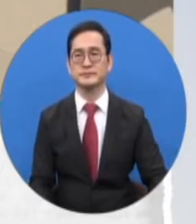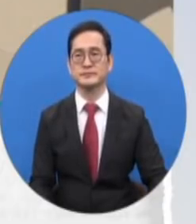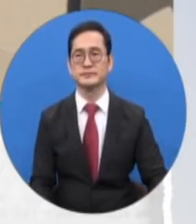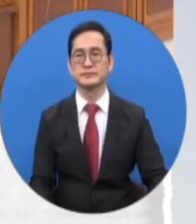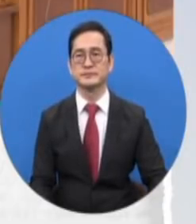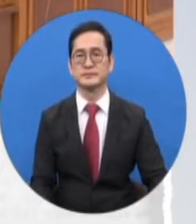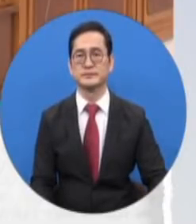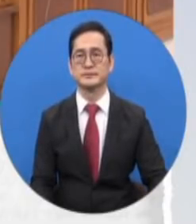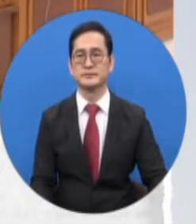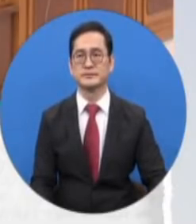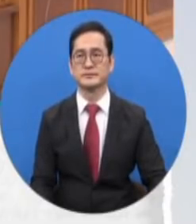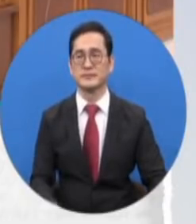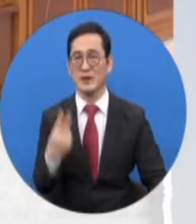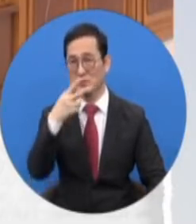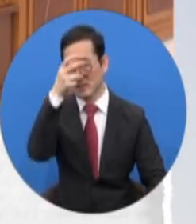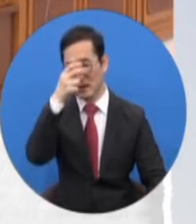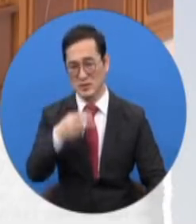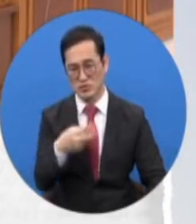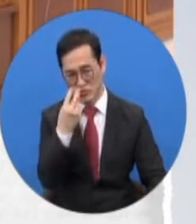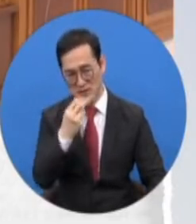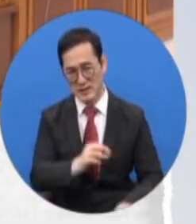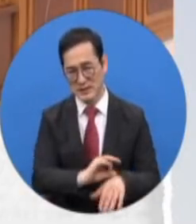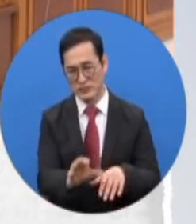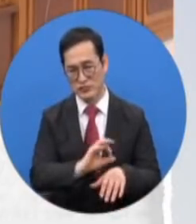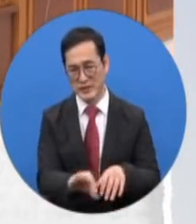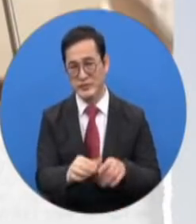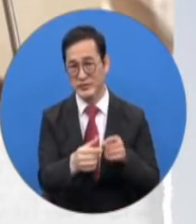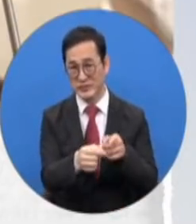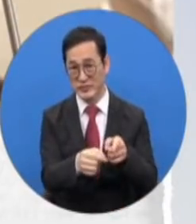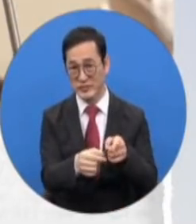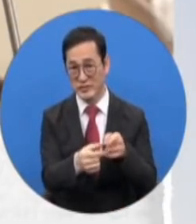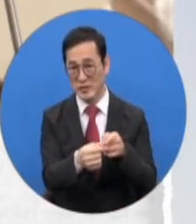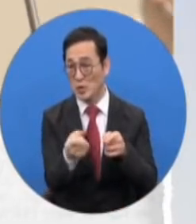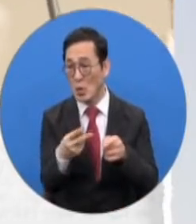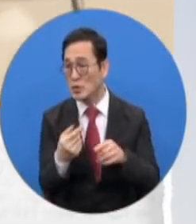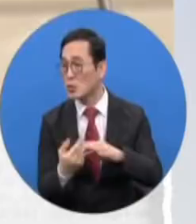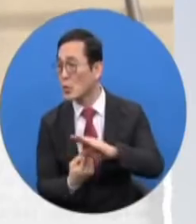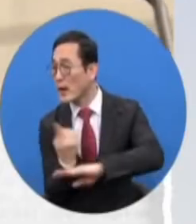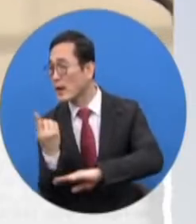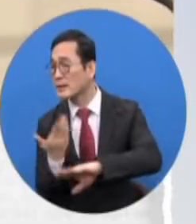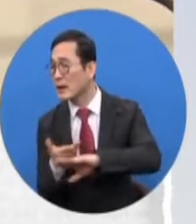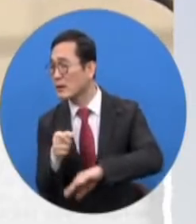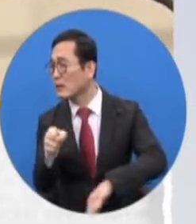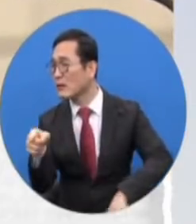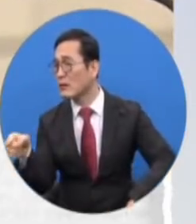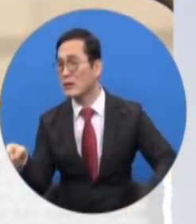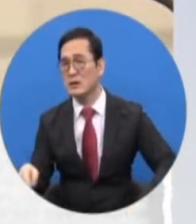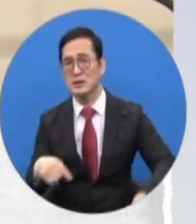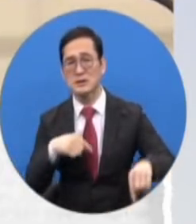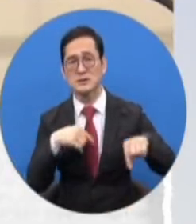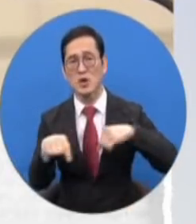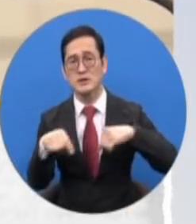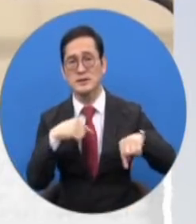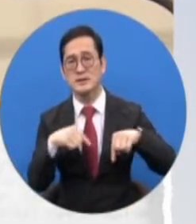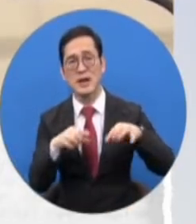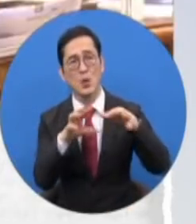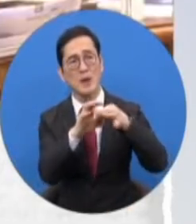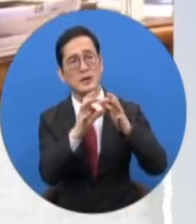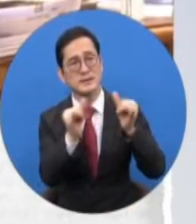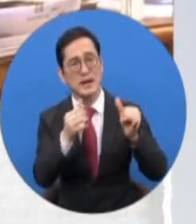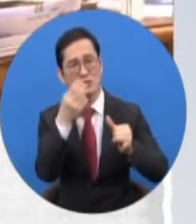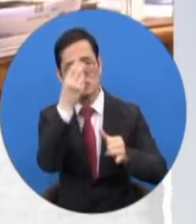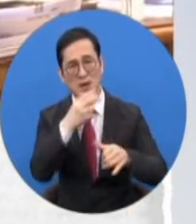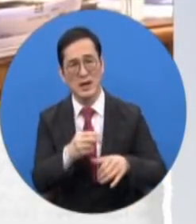검찰의 행태는 꼭 대장동 사건뿐만 아니라 여러 가지 그 정치 권력과 관련된 사건들에